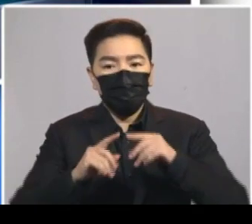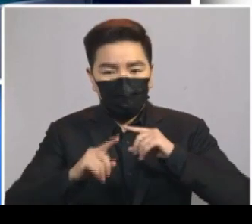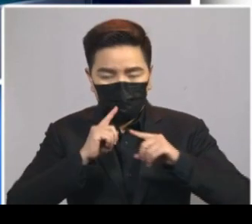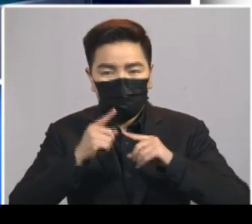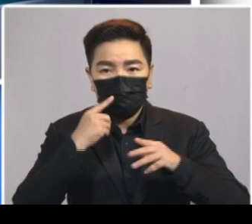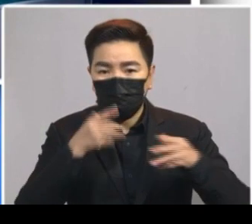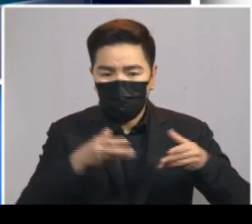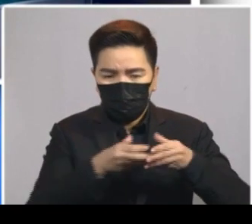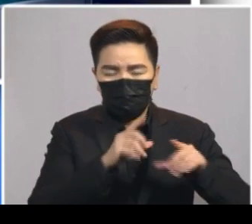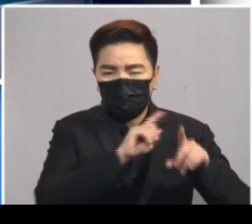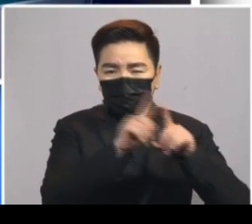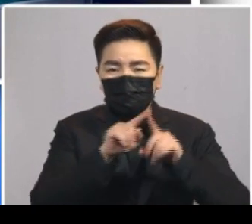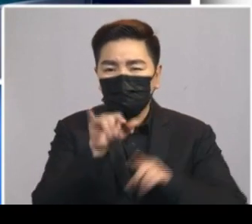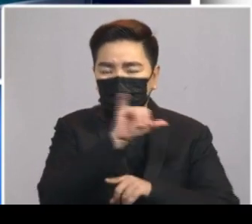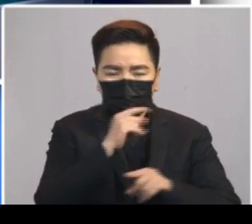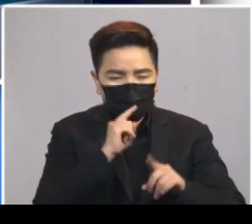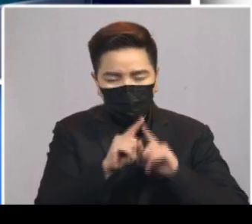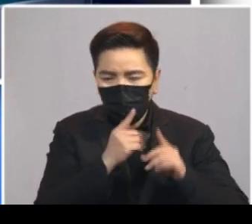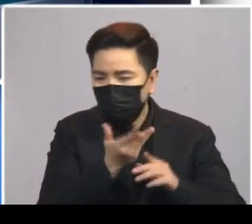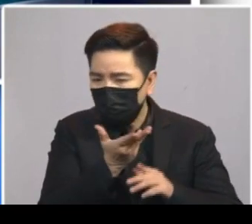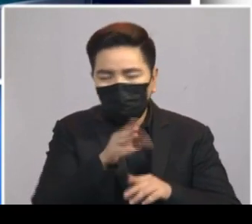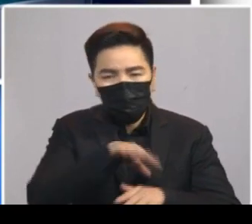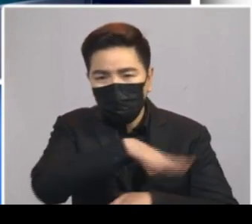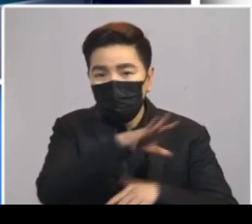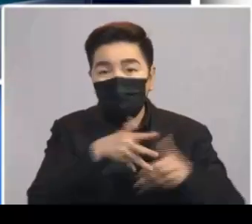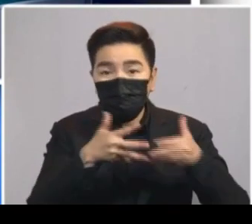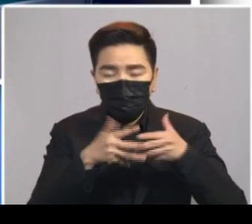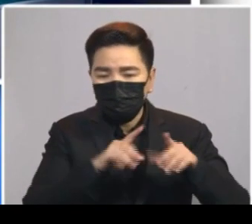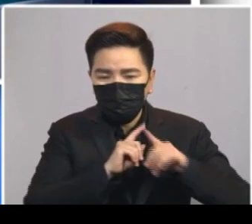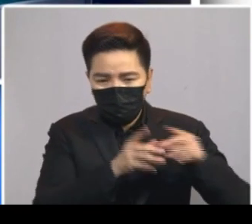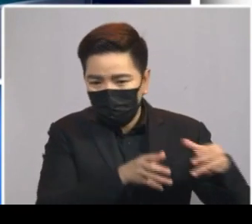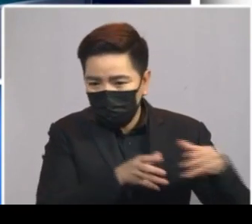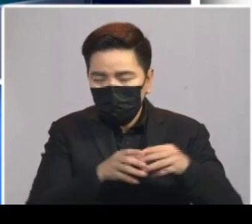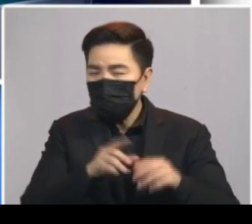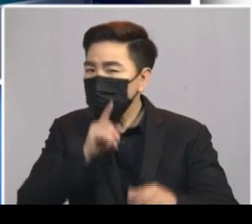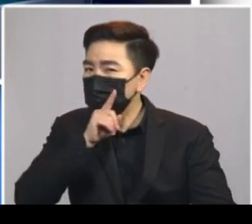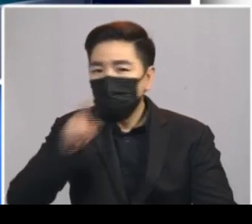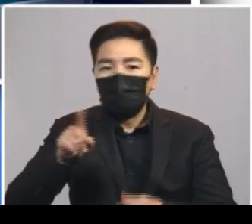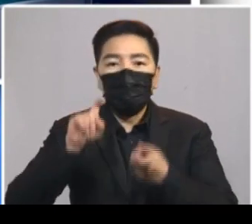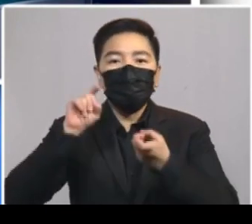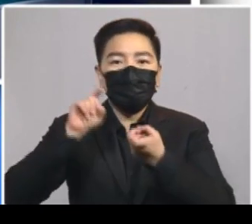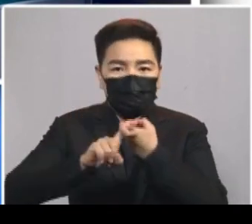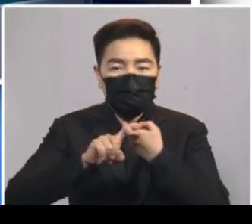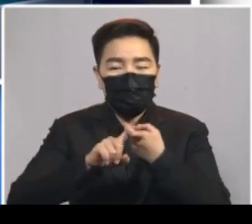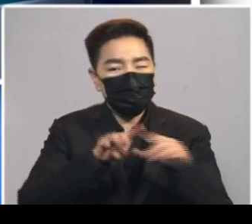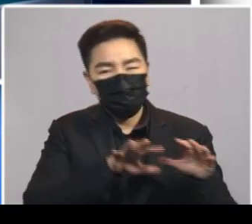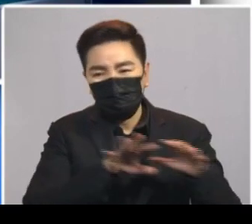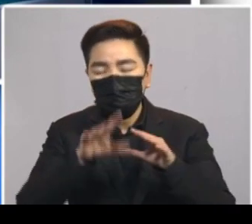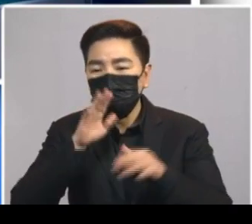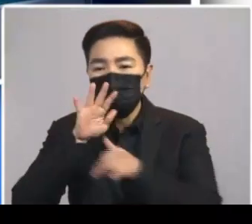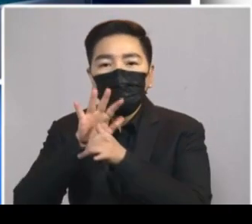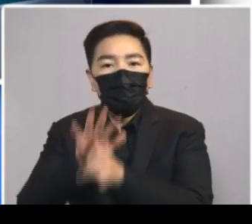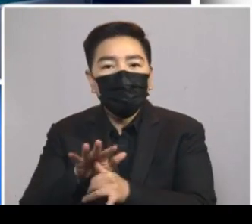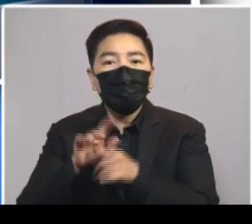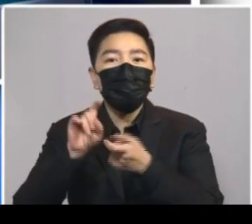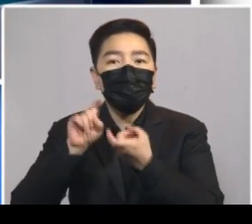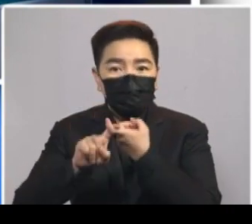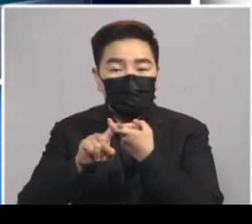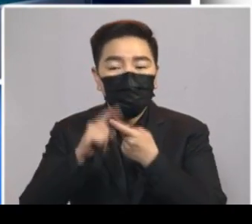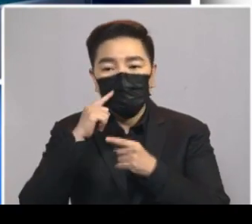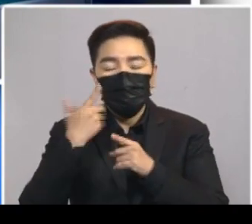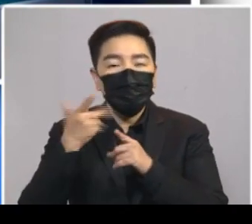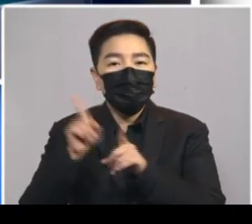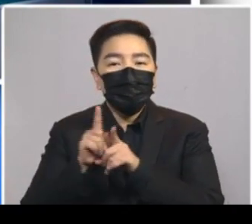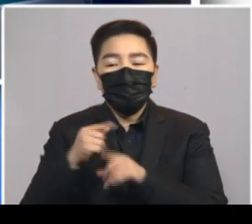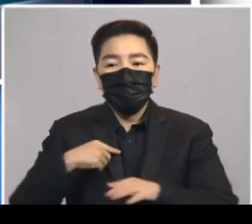ามระดมนะครับเรียกร้องให้พันธมิตรของเขาออกมาประจานประนามสนับสนุนในหลายรูปแบบรวมทั้งเรื่องของการคว่ำบ